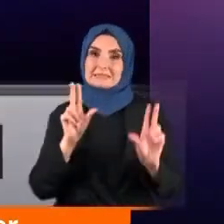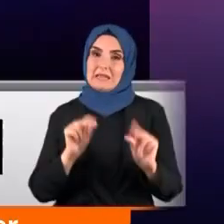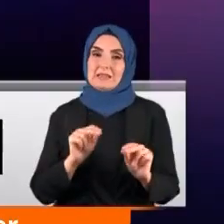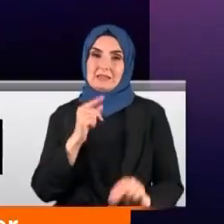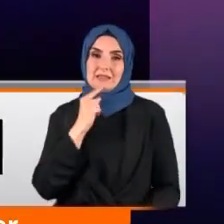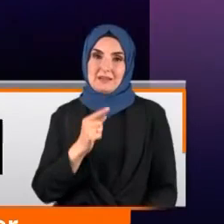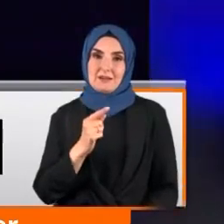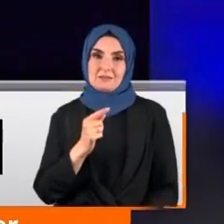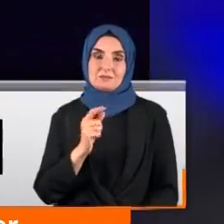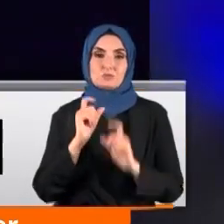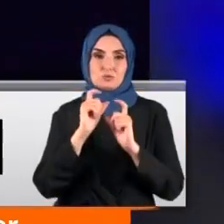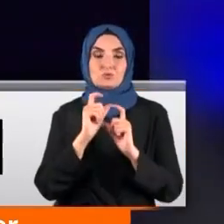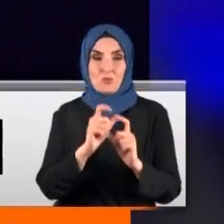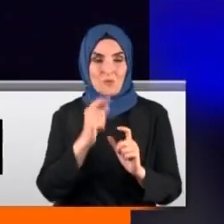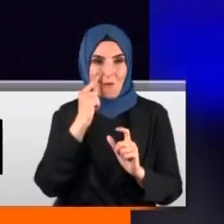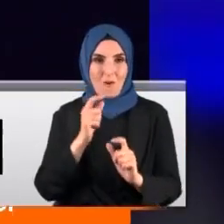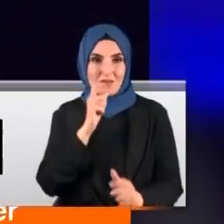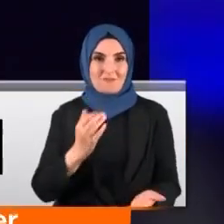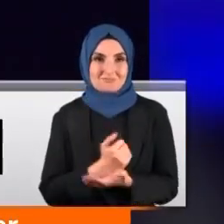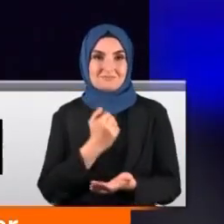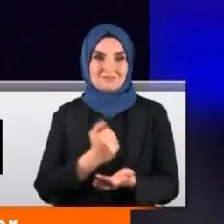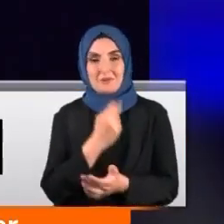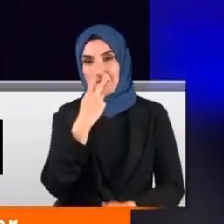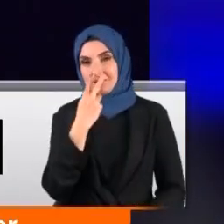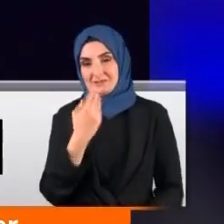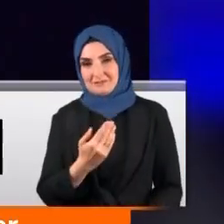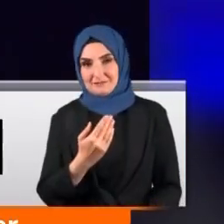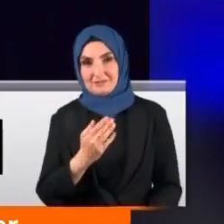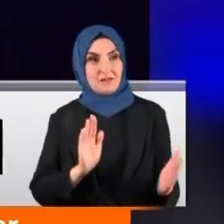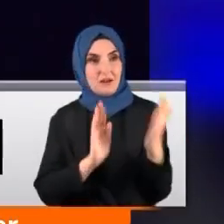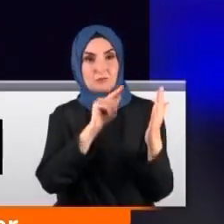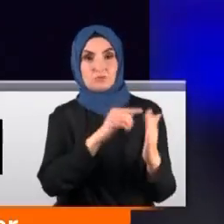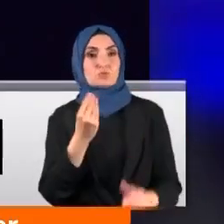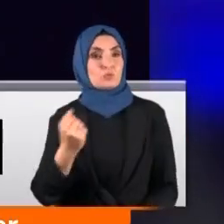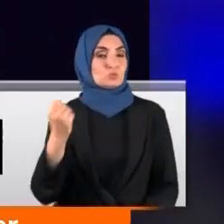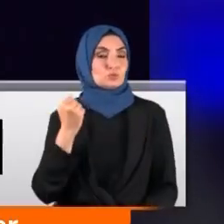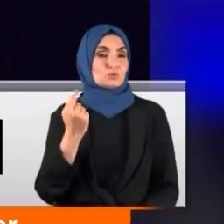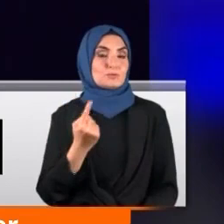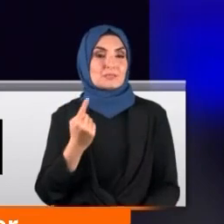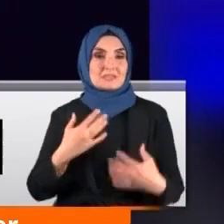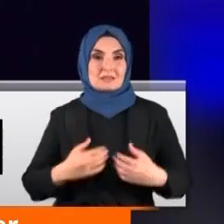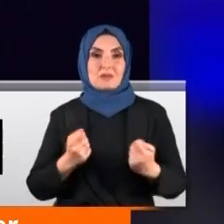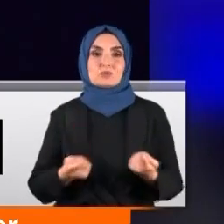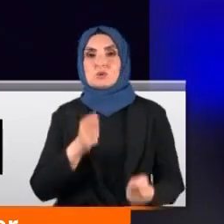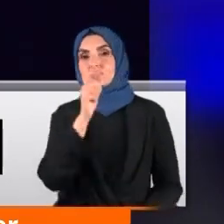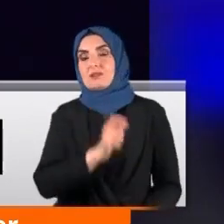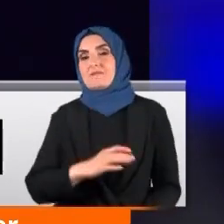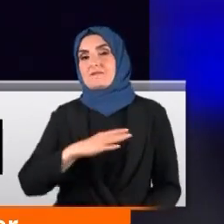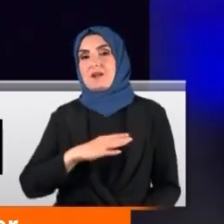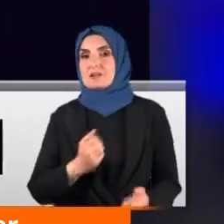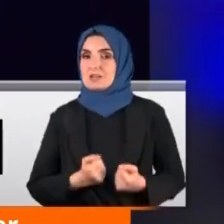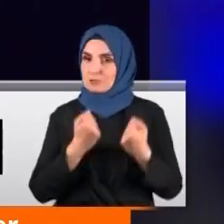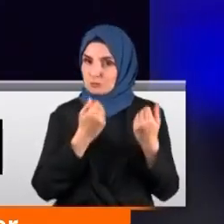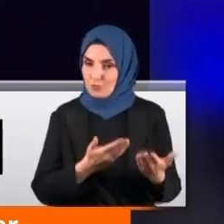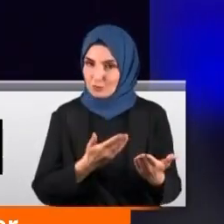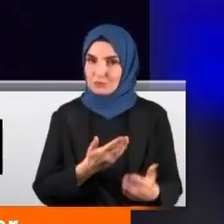gözyaşlarına hakim olamadı. Sevgili seyirciler, karşımızda gerçekten çok güçlü bir sağlık çalışanımız duruyor. Hem kendisine geçmiş olsun hem de iyi ki